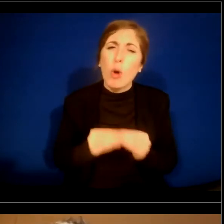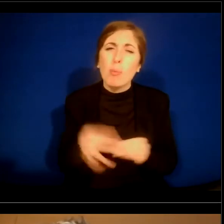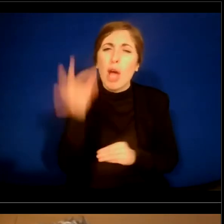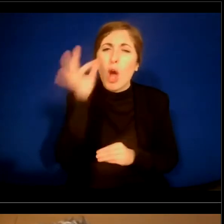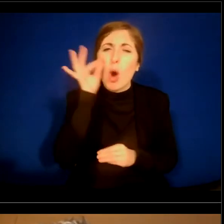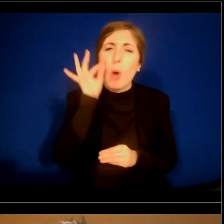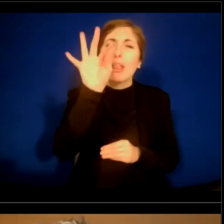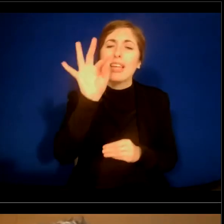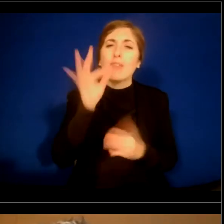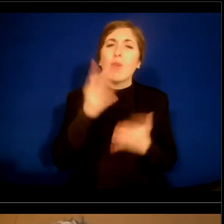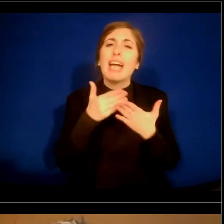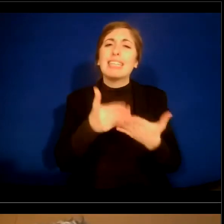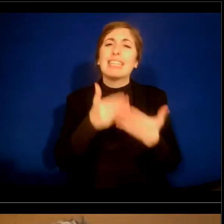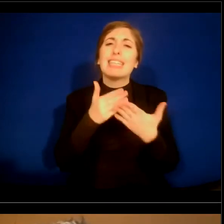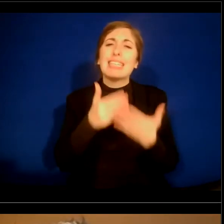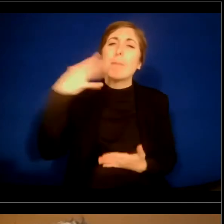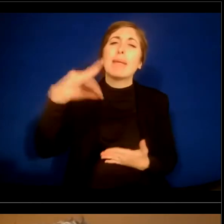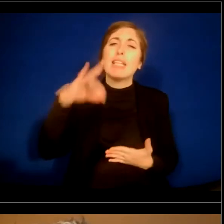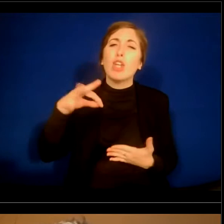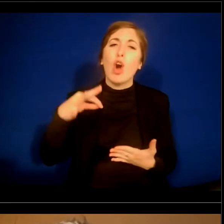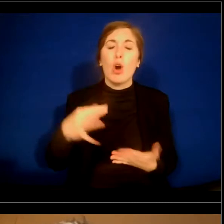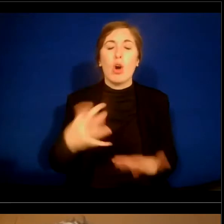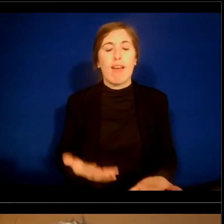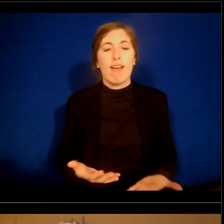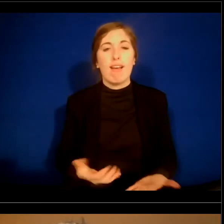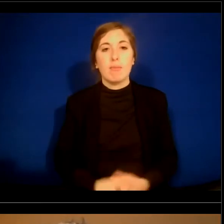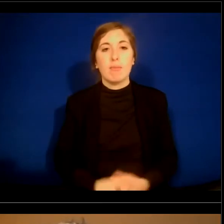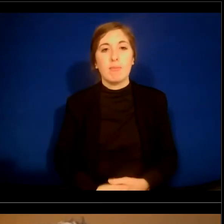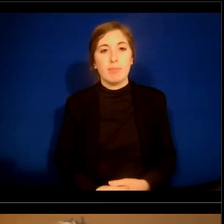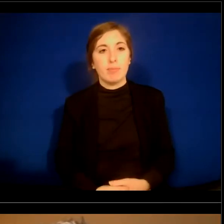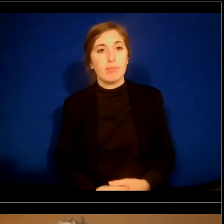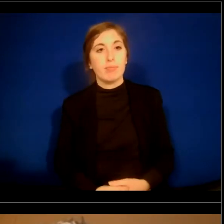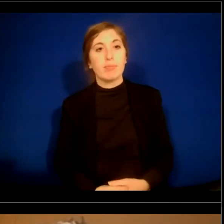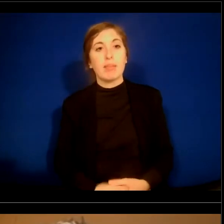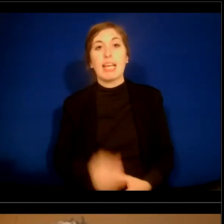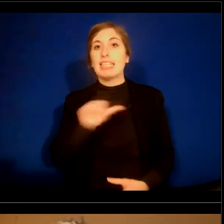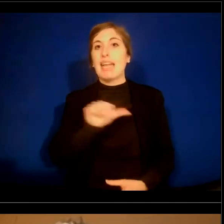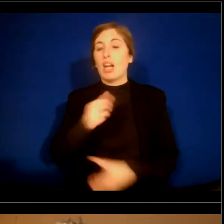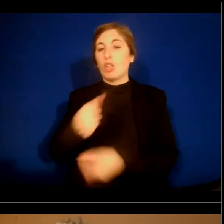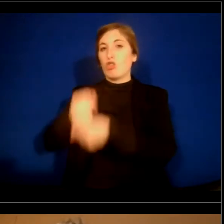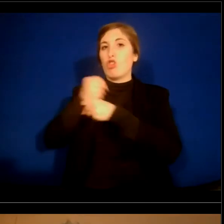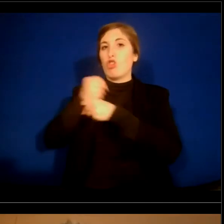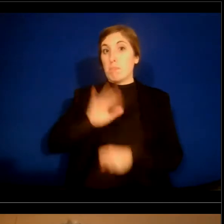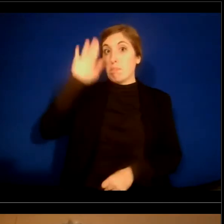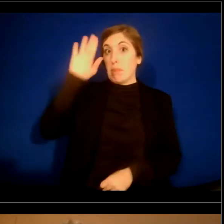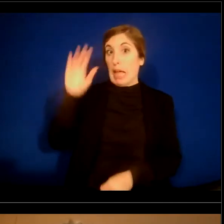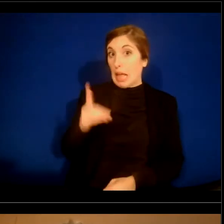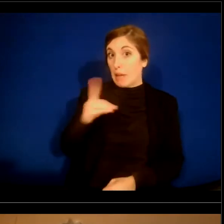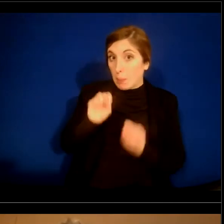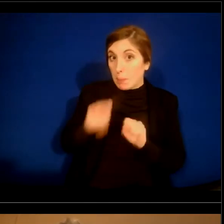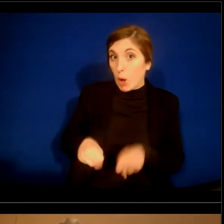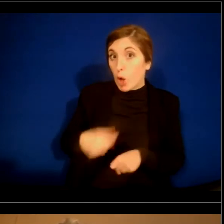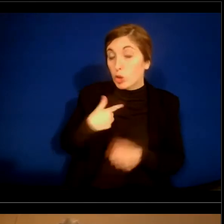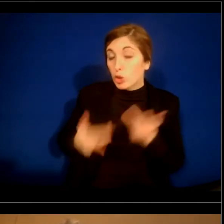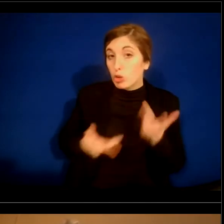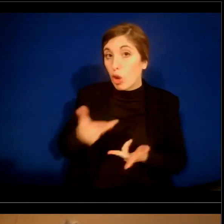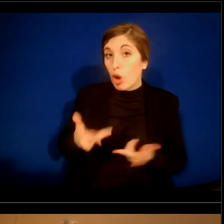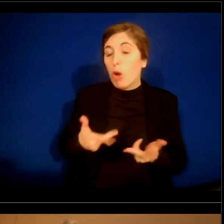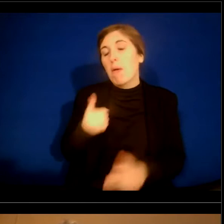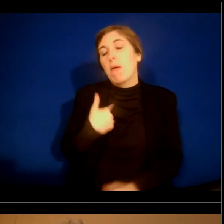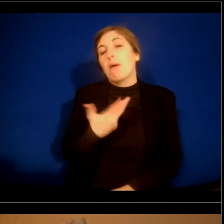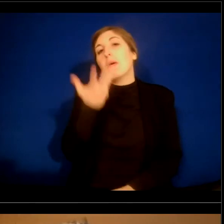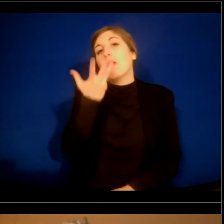meglio assistenza. Davide, se posso permettermi, volevo fare